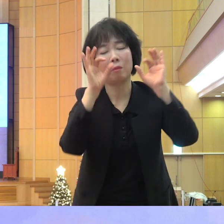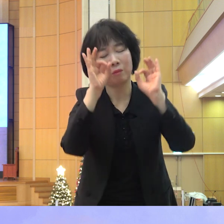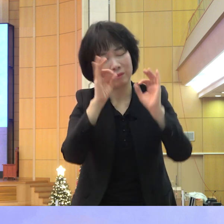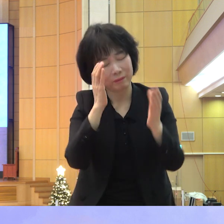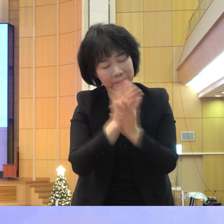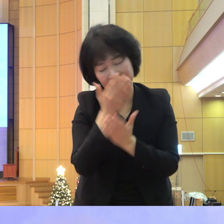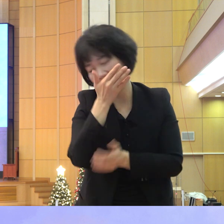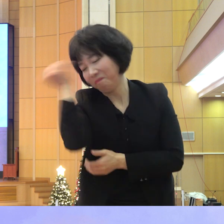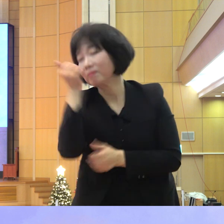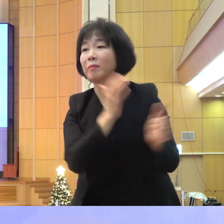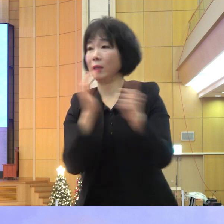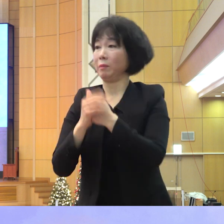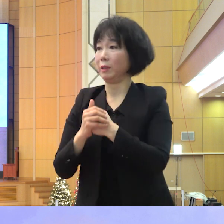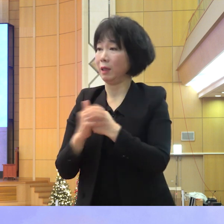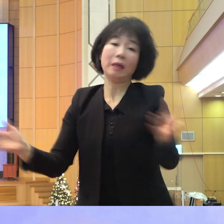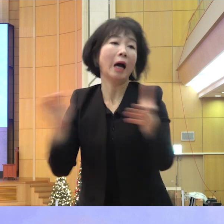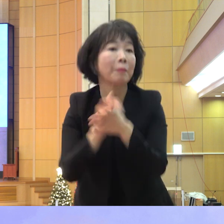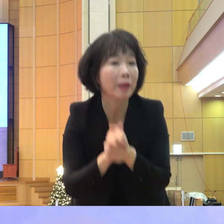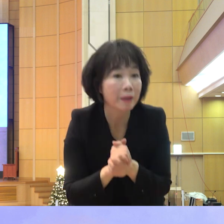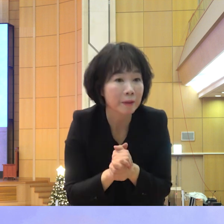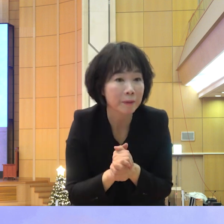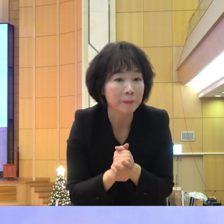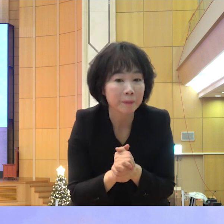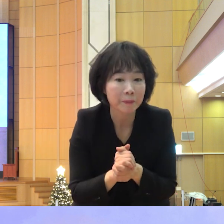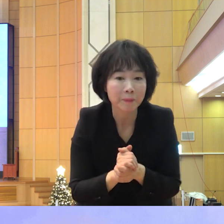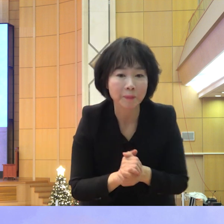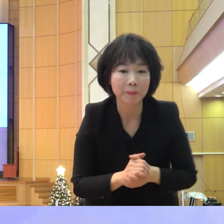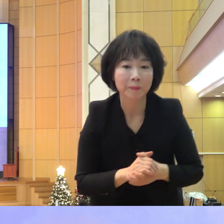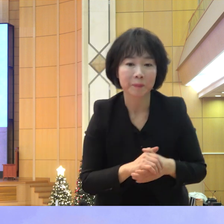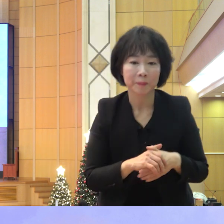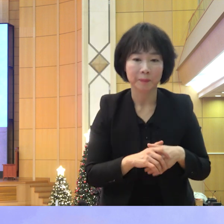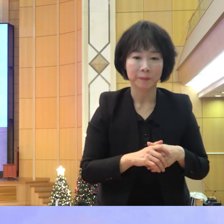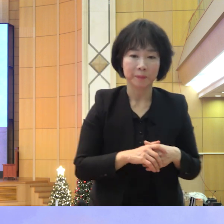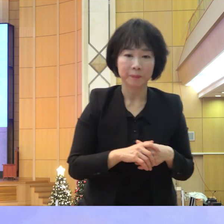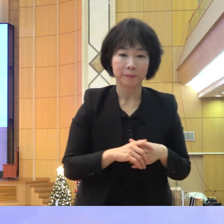중요한 겁니다. 놀라운 일입니다.